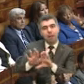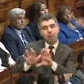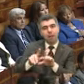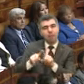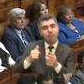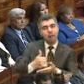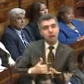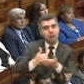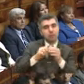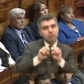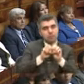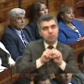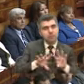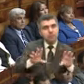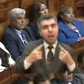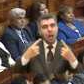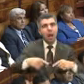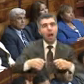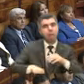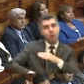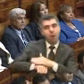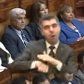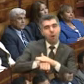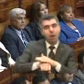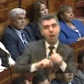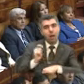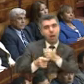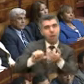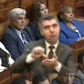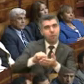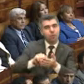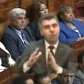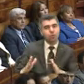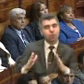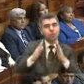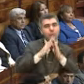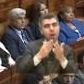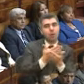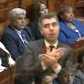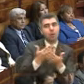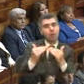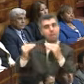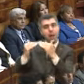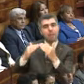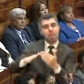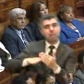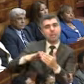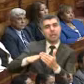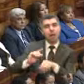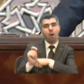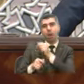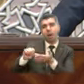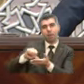أجل تعميم ملاعب القرب في المناطق القروية والجبلية لتحقيق العدالة المجالية بين المدن والقرى؟ وشكرا.